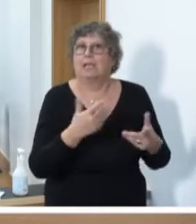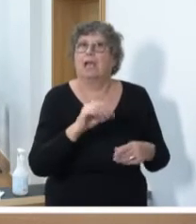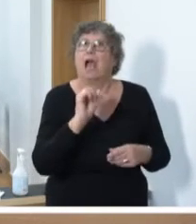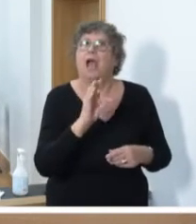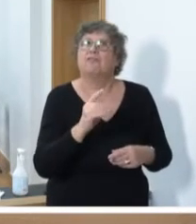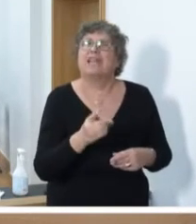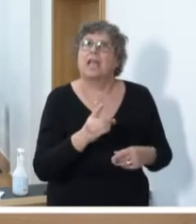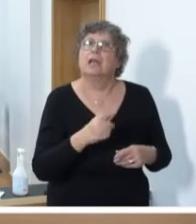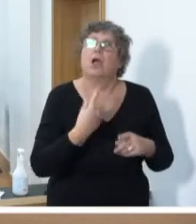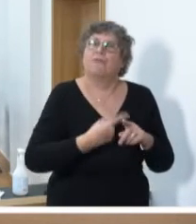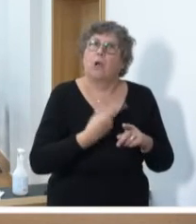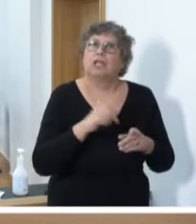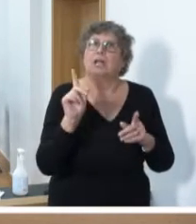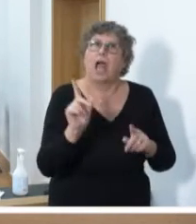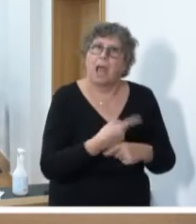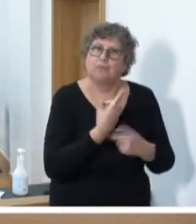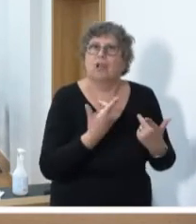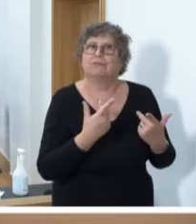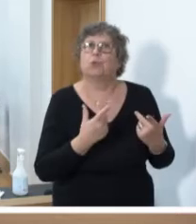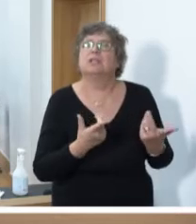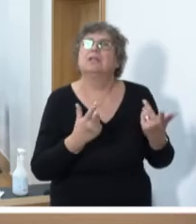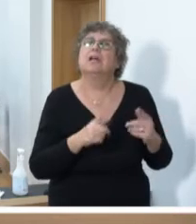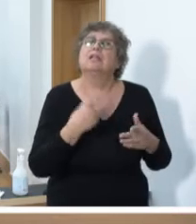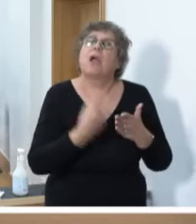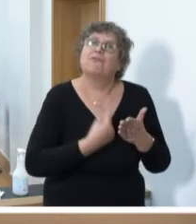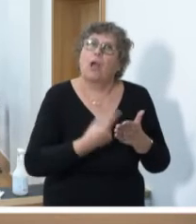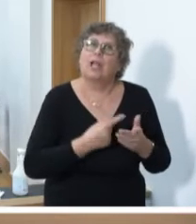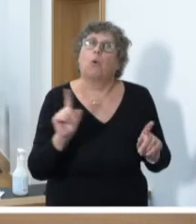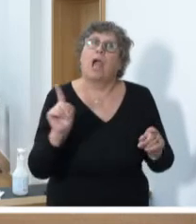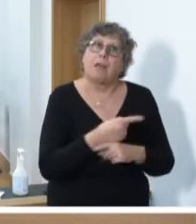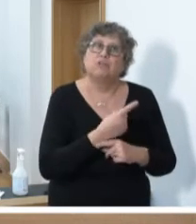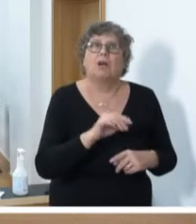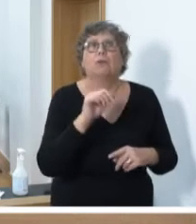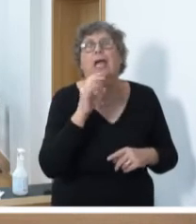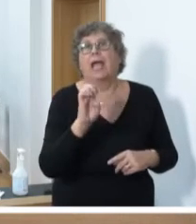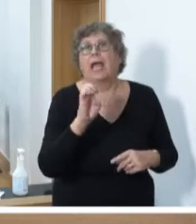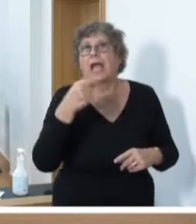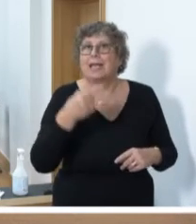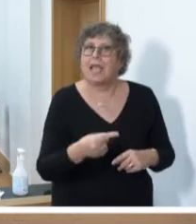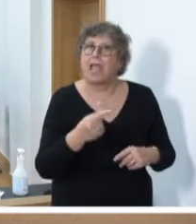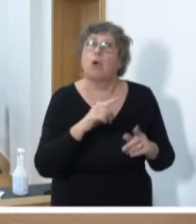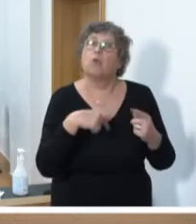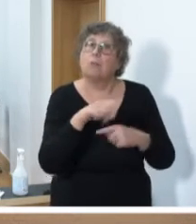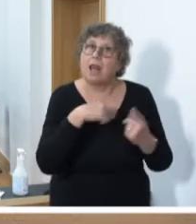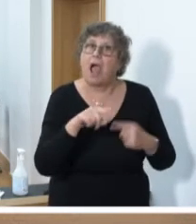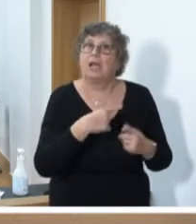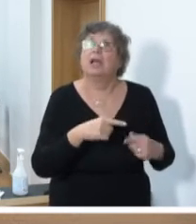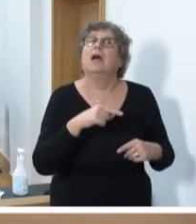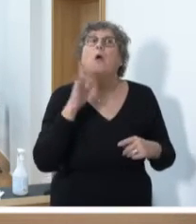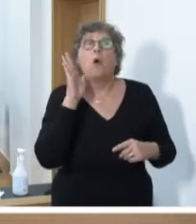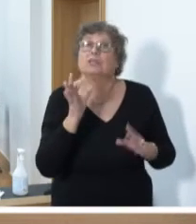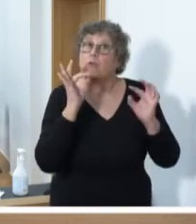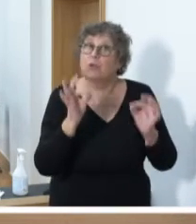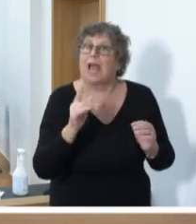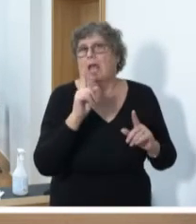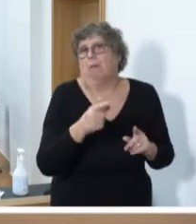die Abschaffung des ETS in seiner jetzigen Form. Die Forderung nach Abschaffung der EEG-Umlage klingt zwar schön, ist aber sinnlos. Warum?